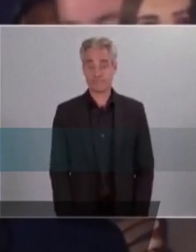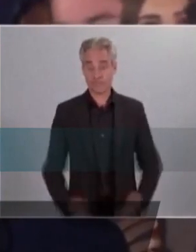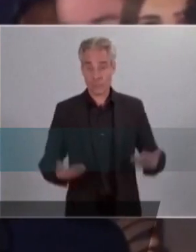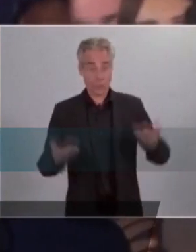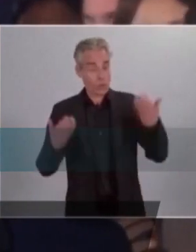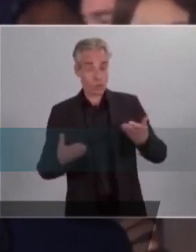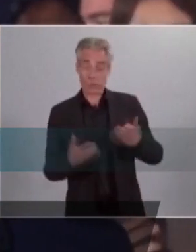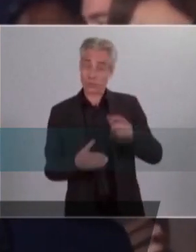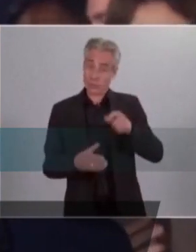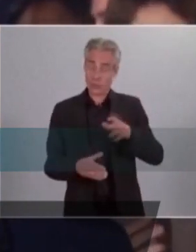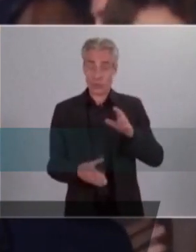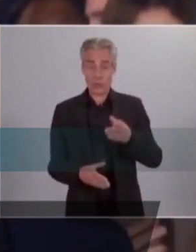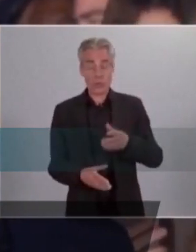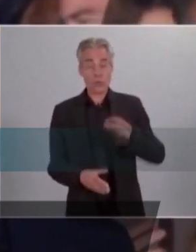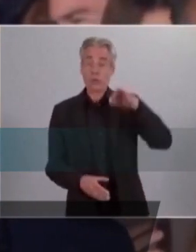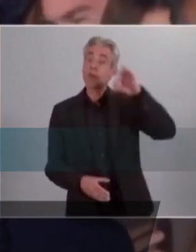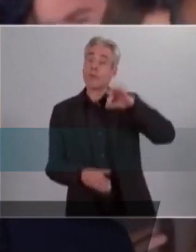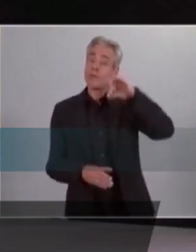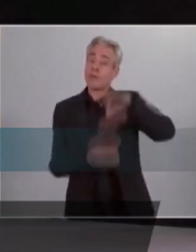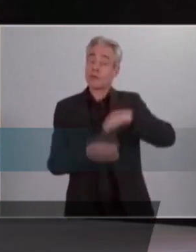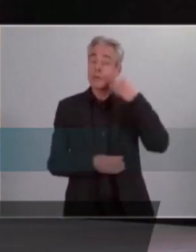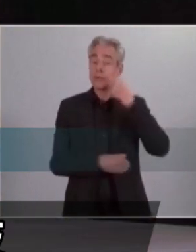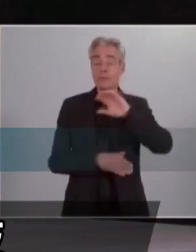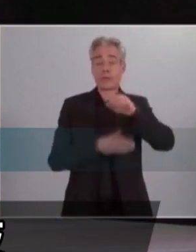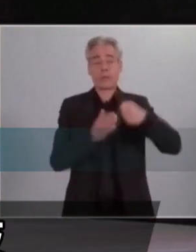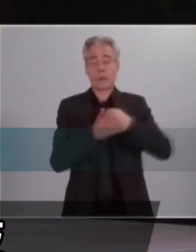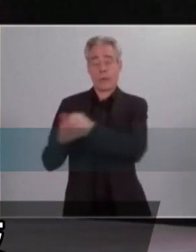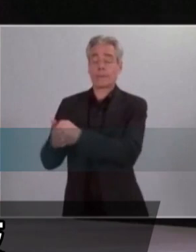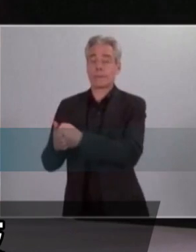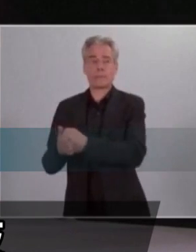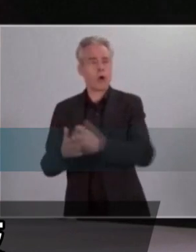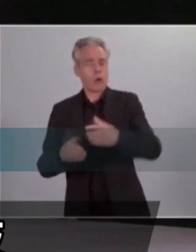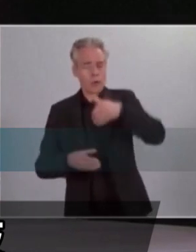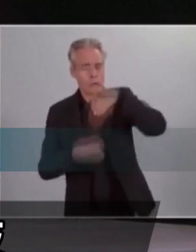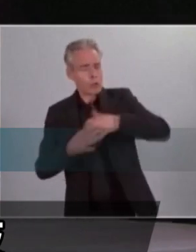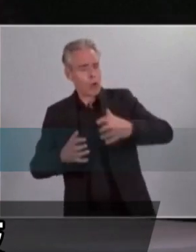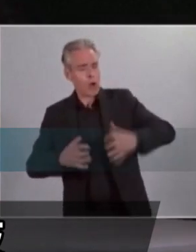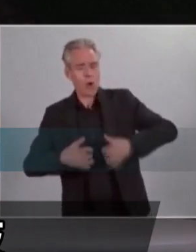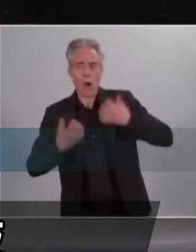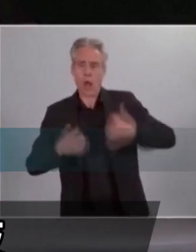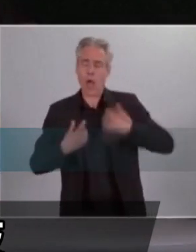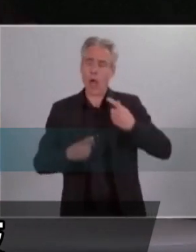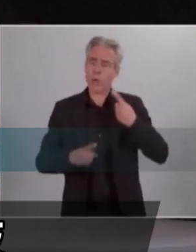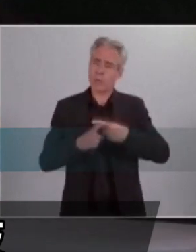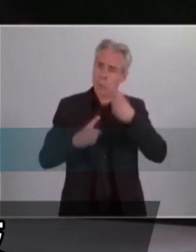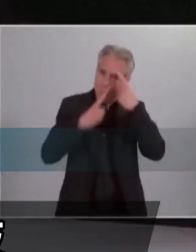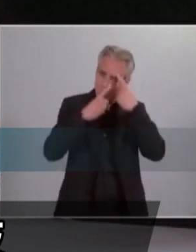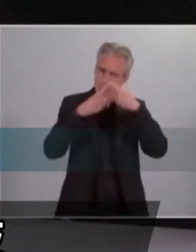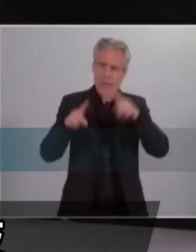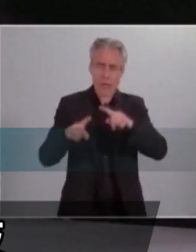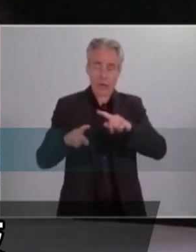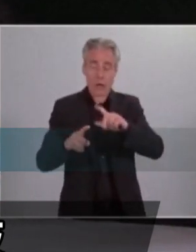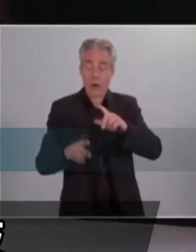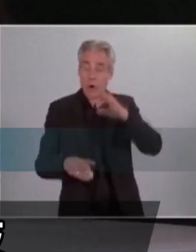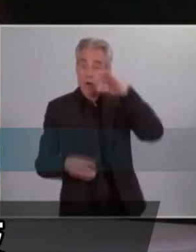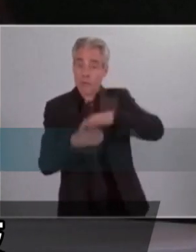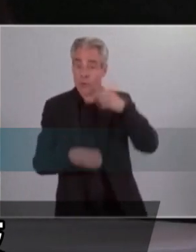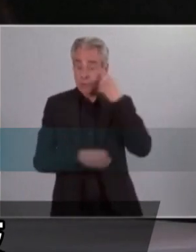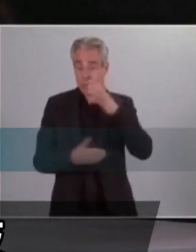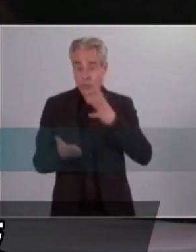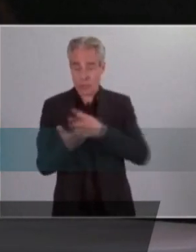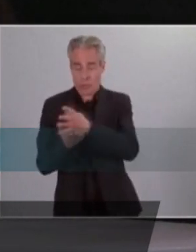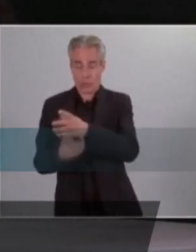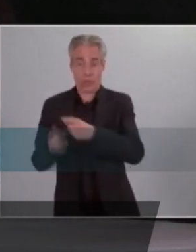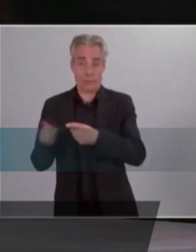qui ont choisi aujourd'hui l'extrême droite, la colère et les désaccords qui les ont conduits à voter pour ce